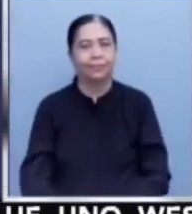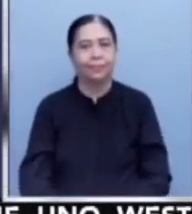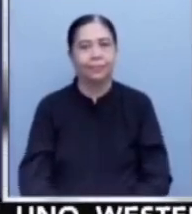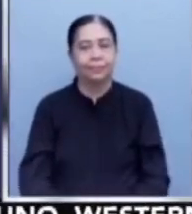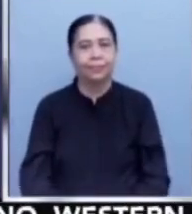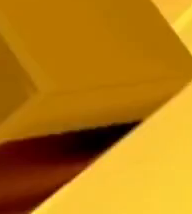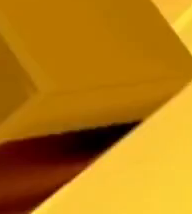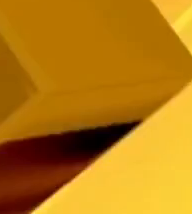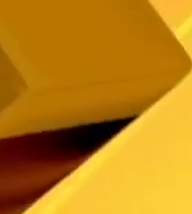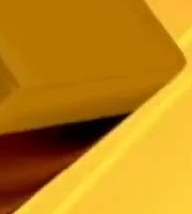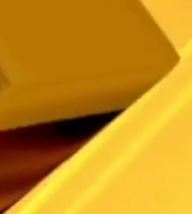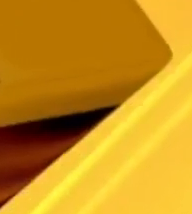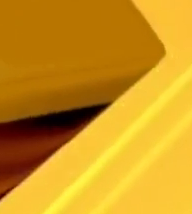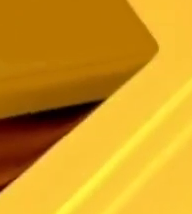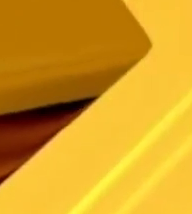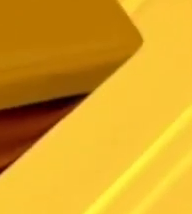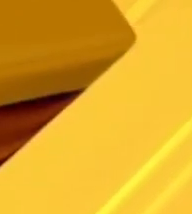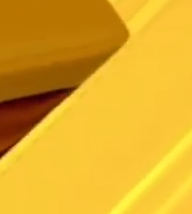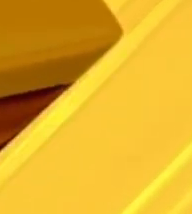24 oras.